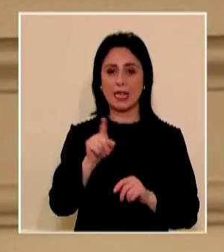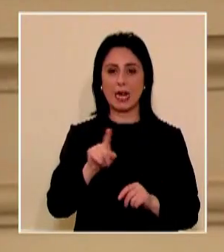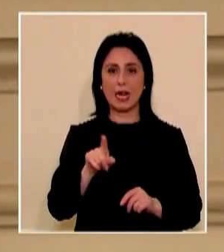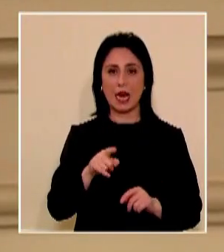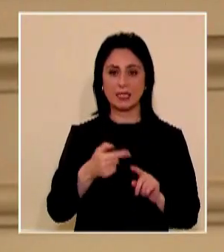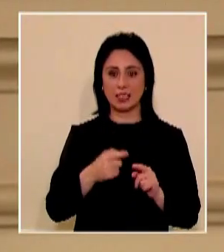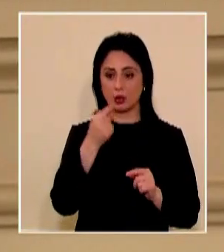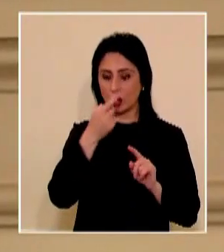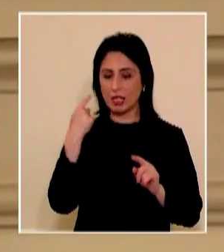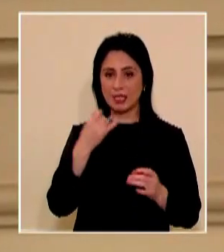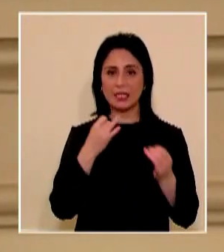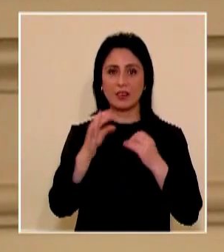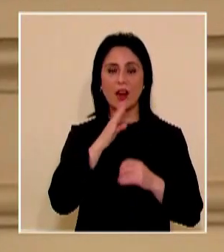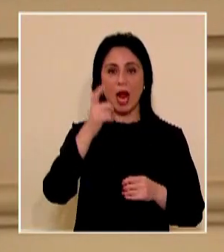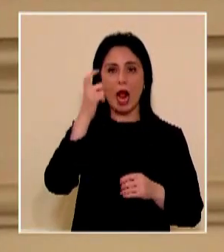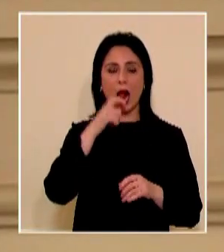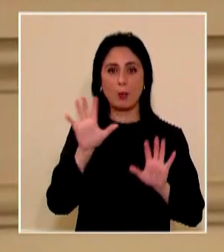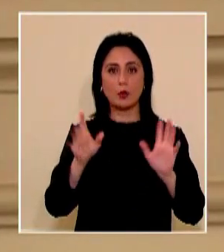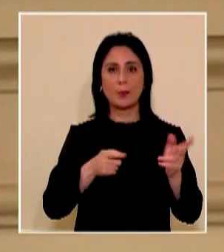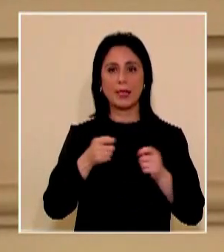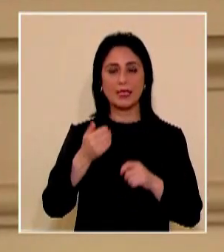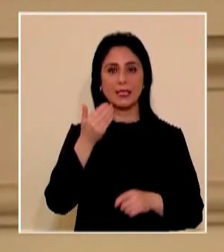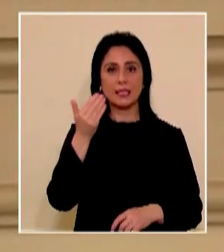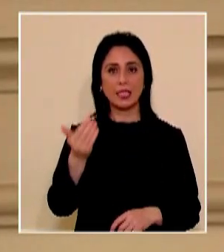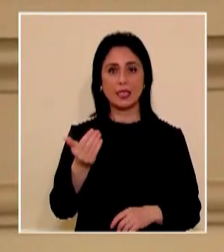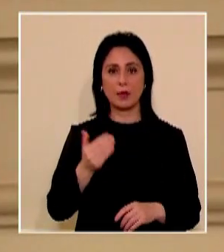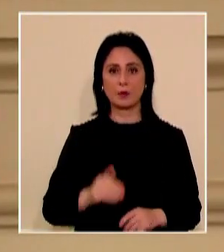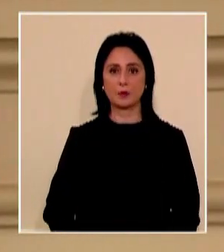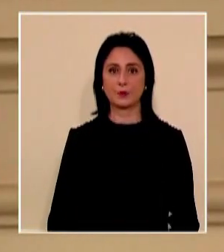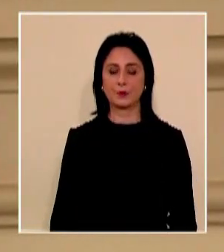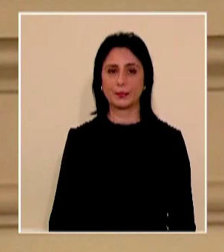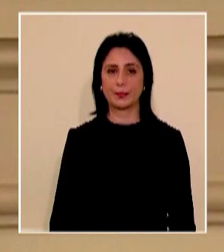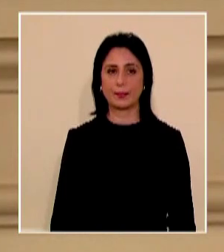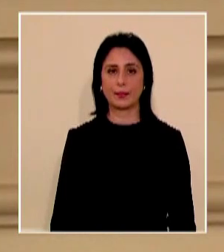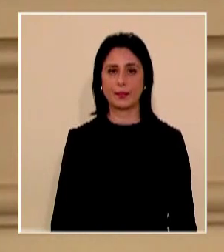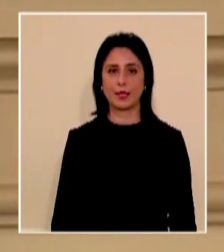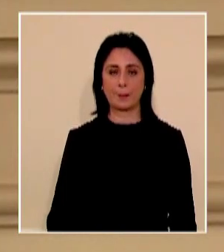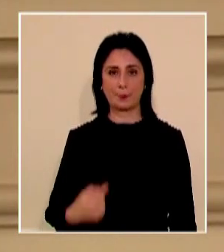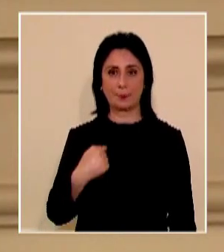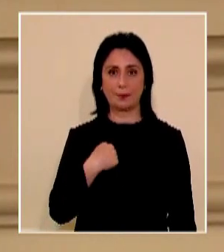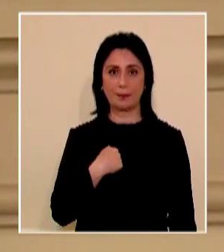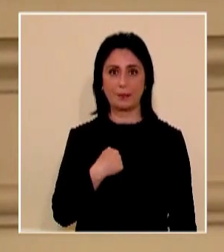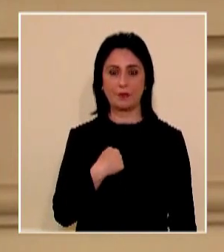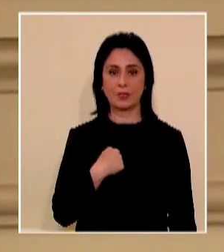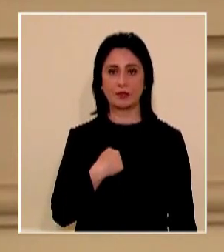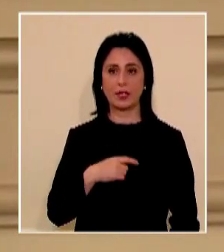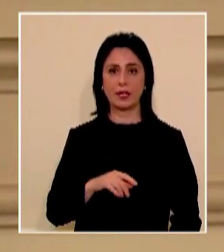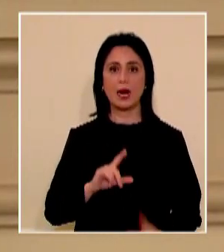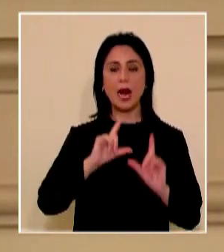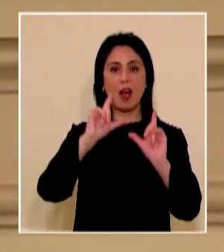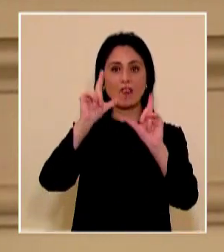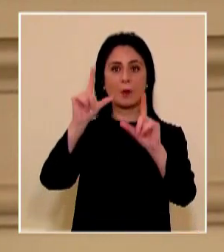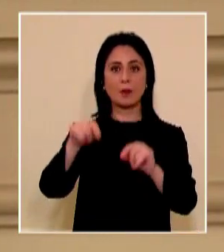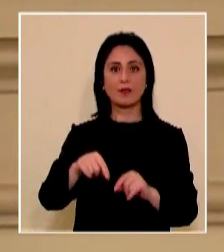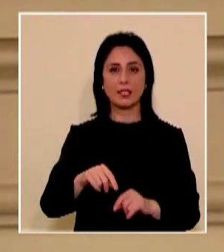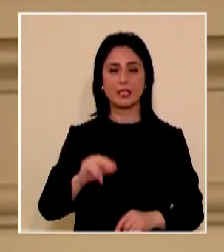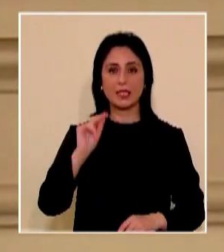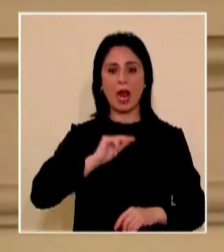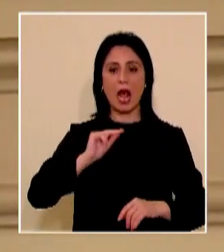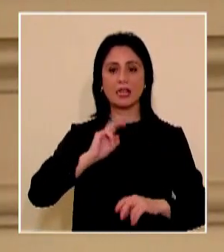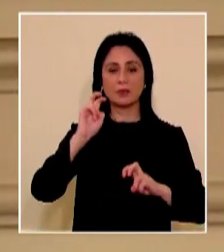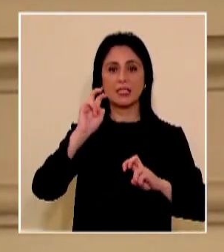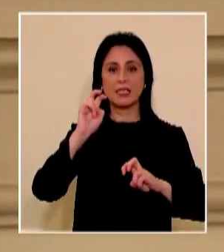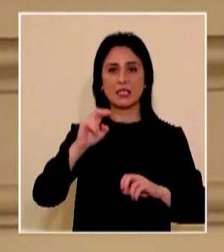pani prezydent. Udałem się wczoraj na tak zwaną linię rozgraniczenia, czyli na miejsce, w